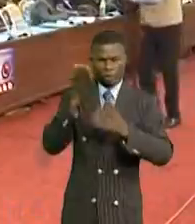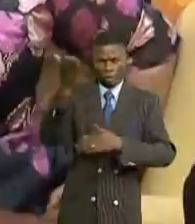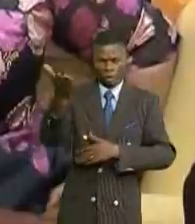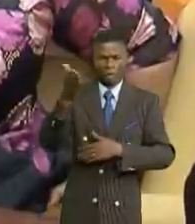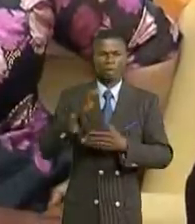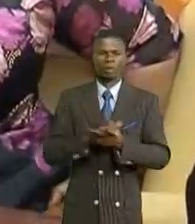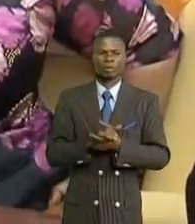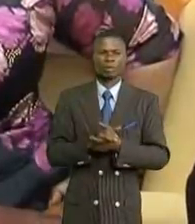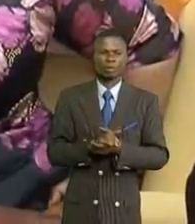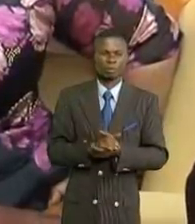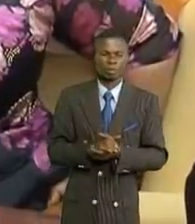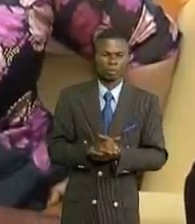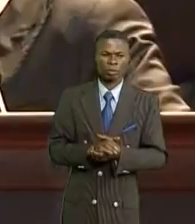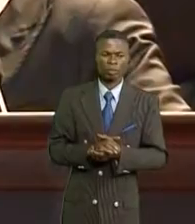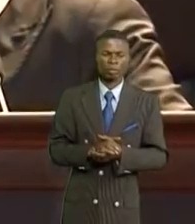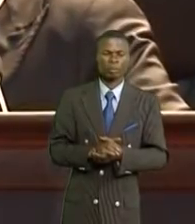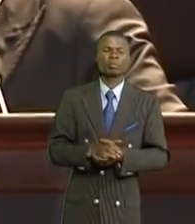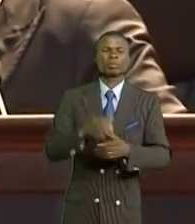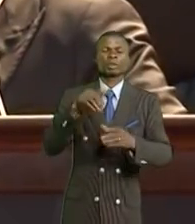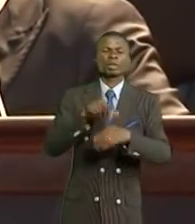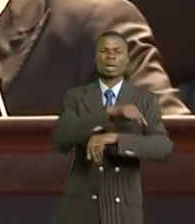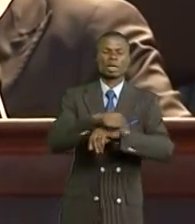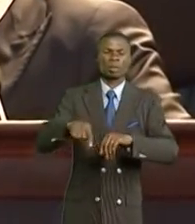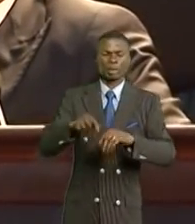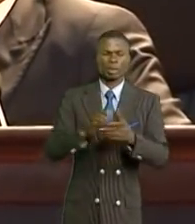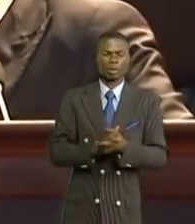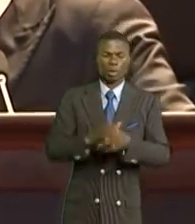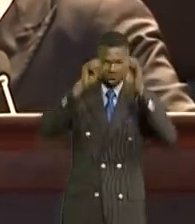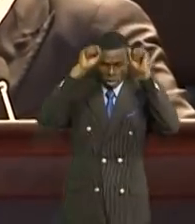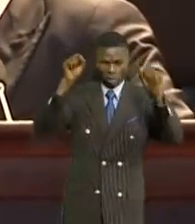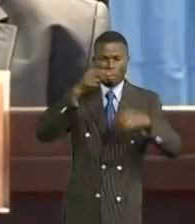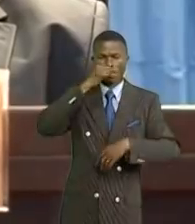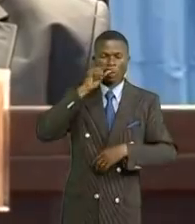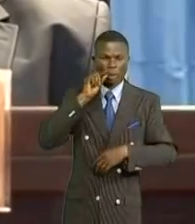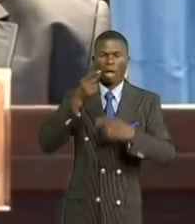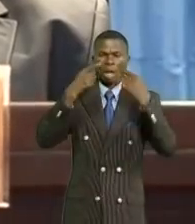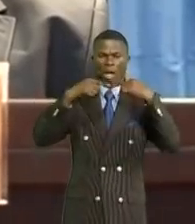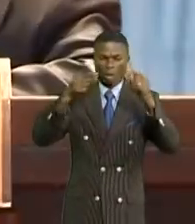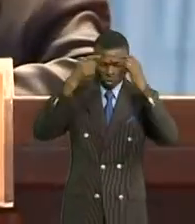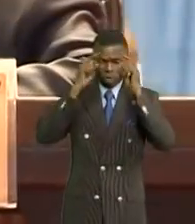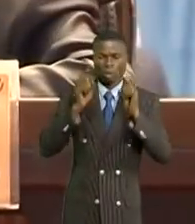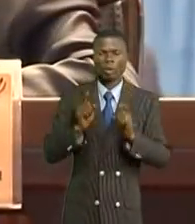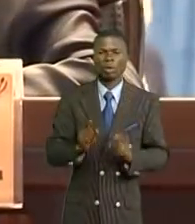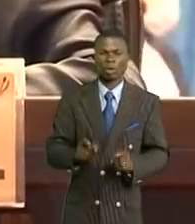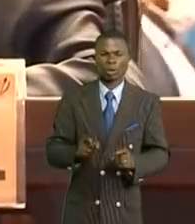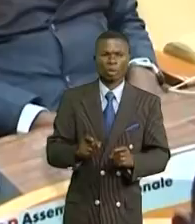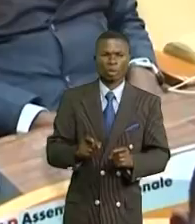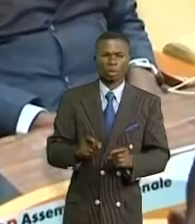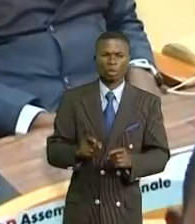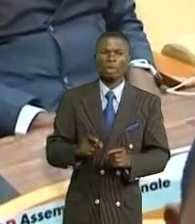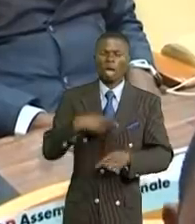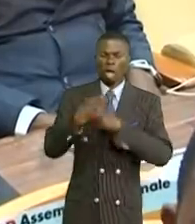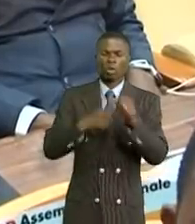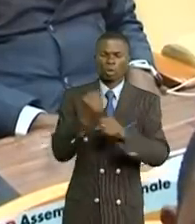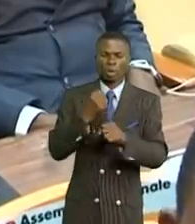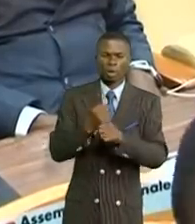faire de la chambre basse du parlement christophe bosco diapaga avait annoncé sa détermination de tout mettre en ouvre pour